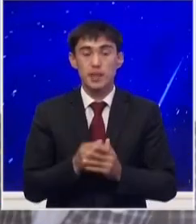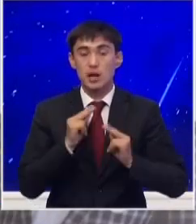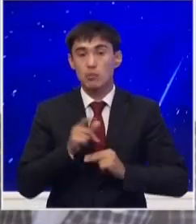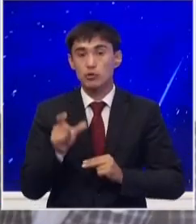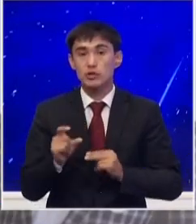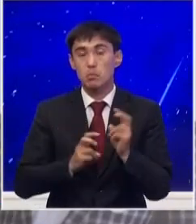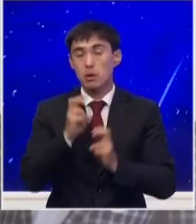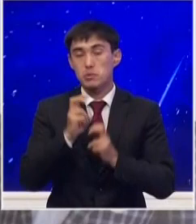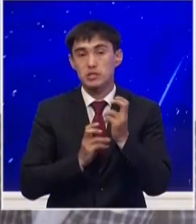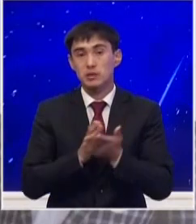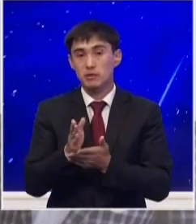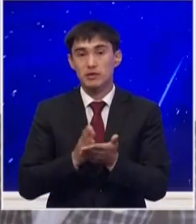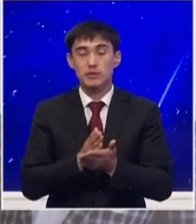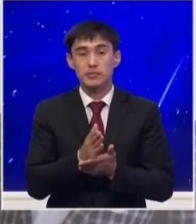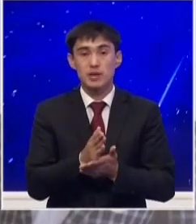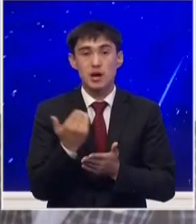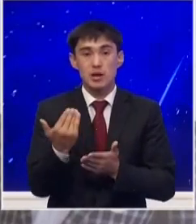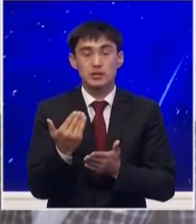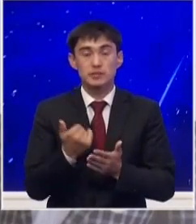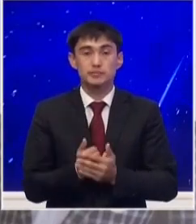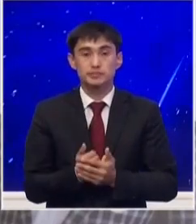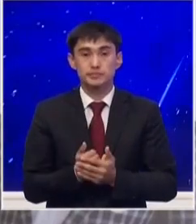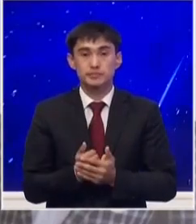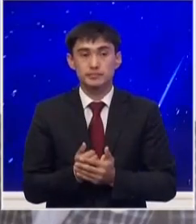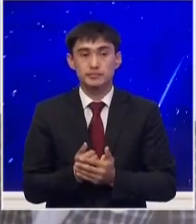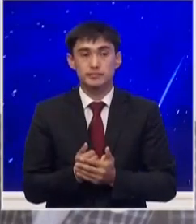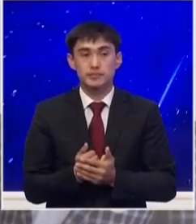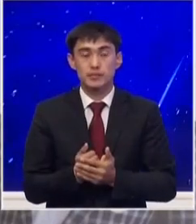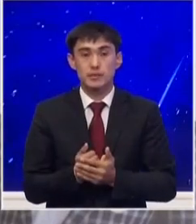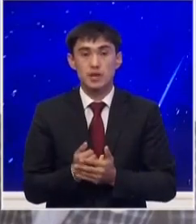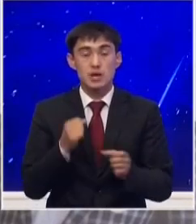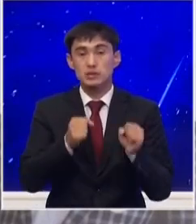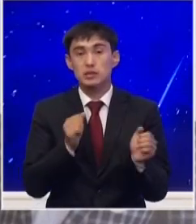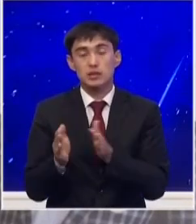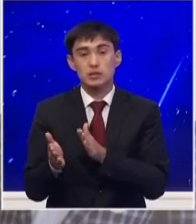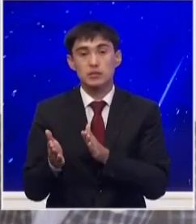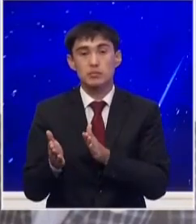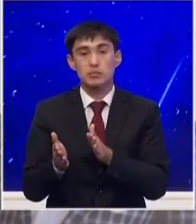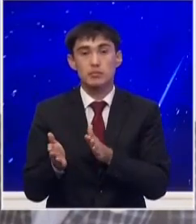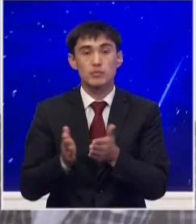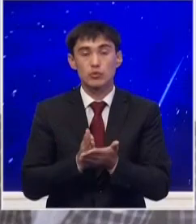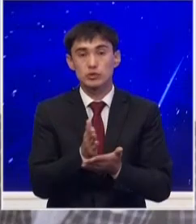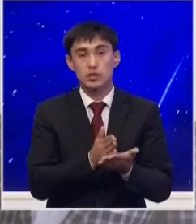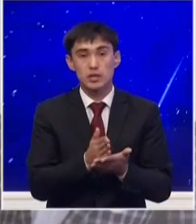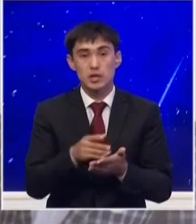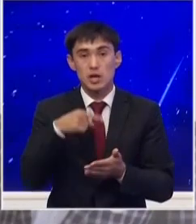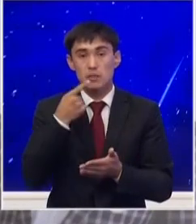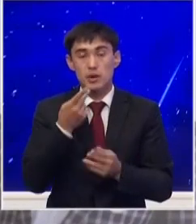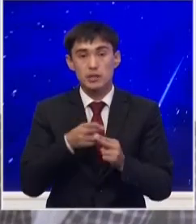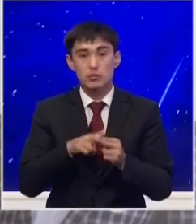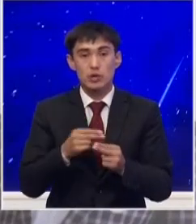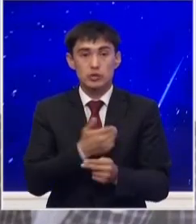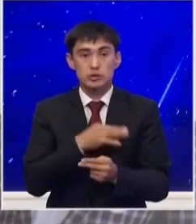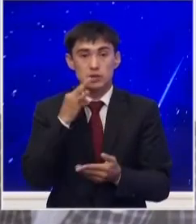именно в промышленных каких-то отраслях, а не как бы там в стандартных, скажем так, отрасли. Поэтому мне